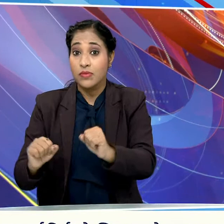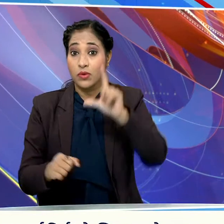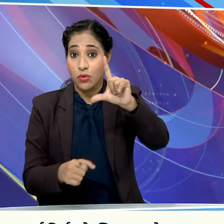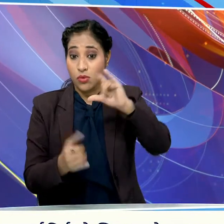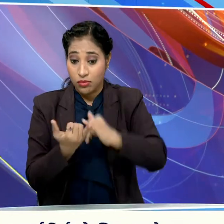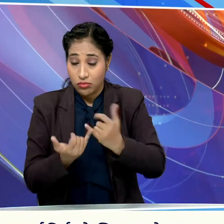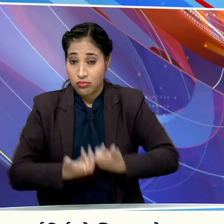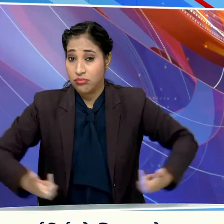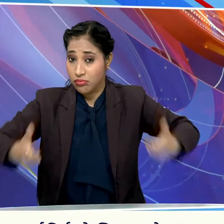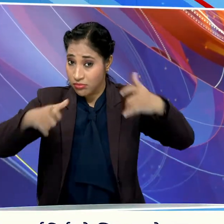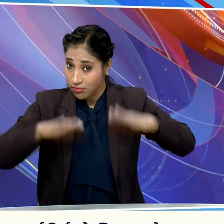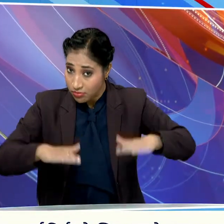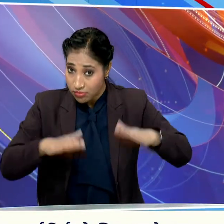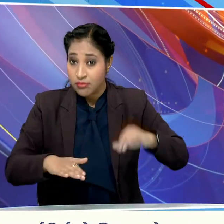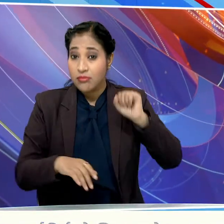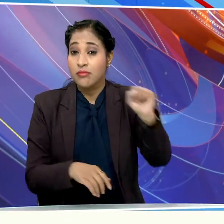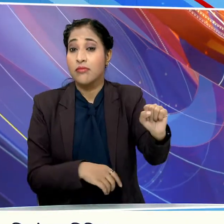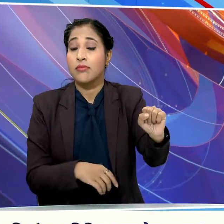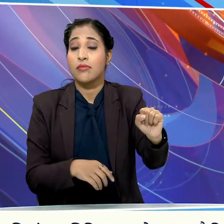लोकसभाओं में